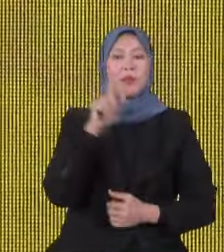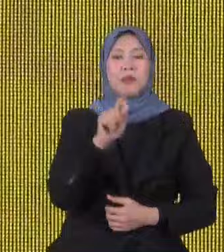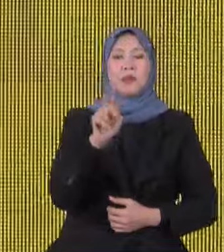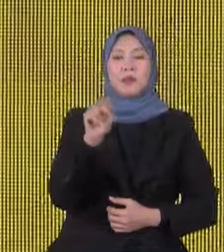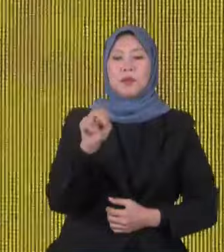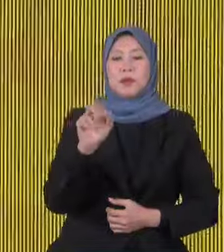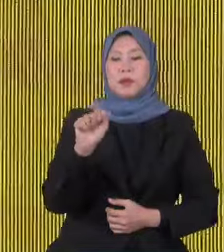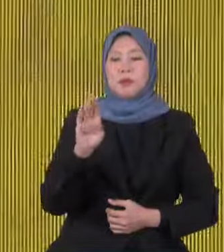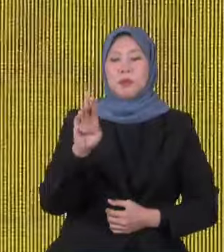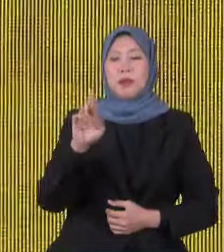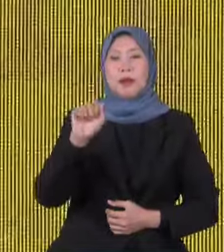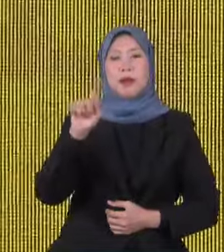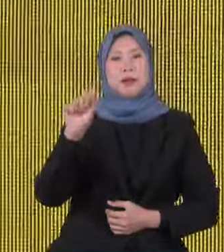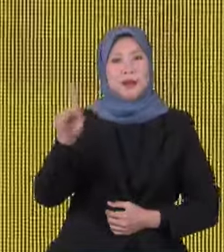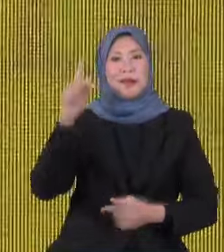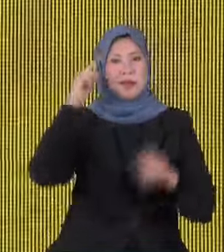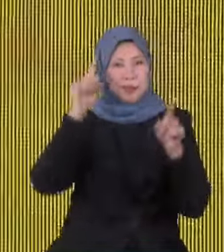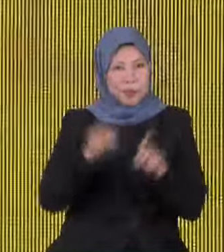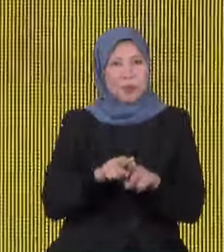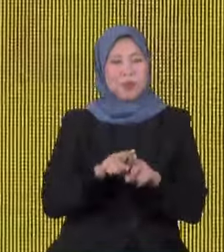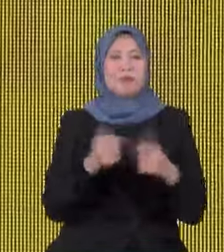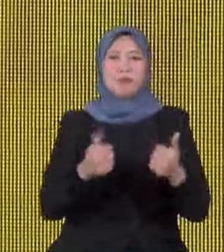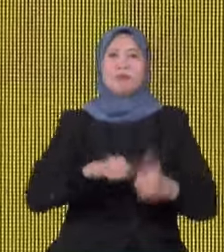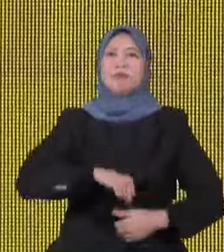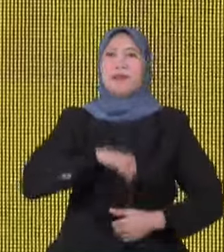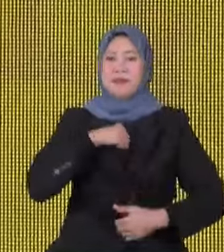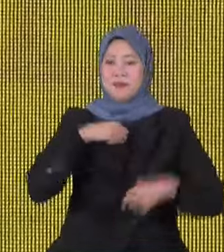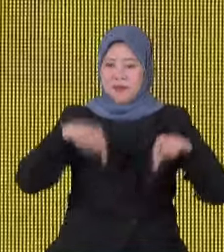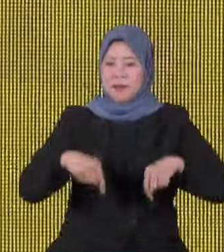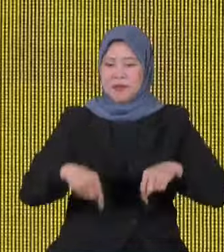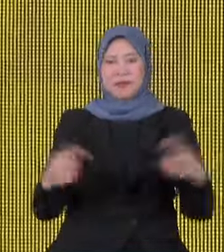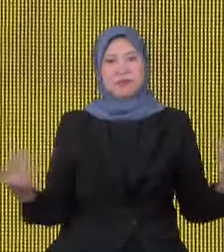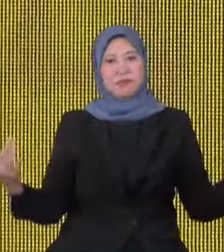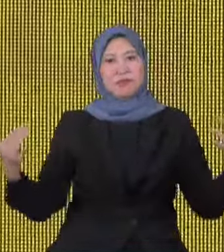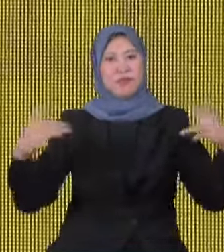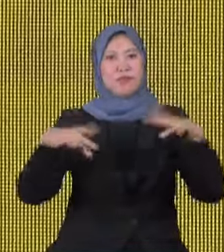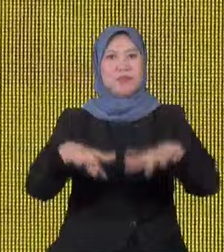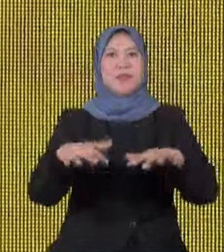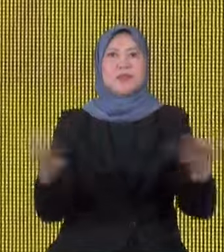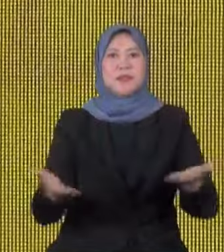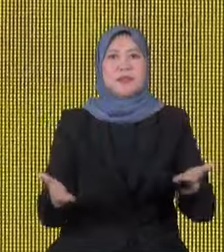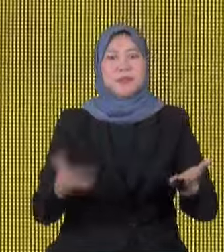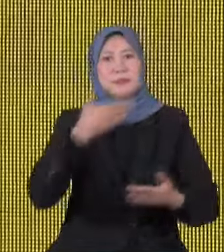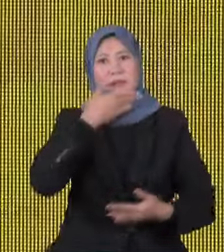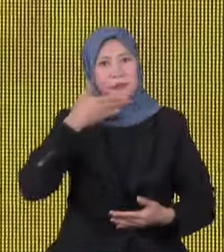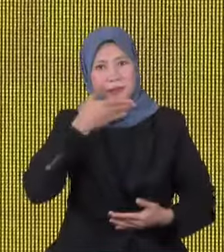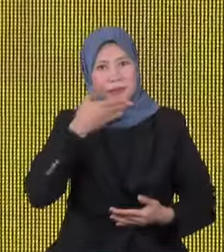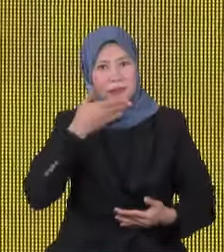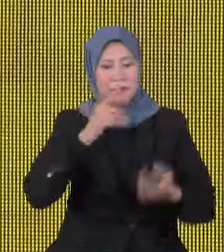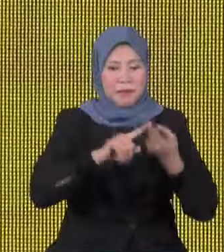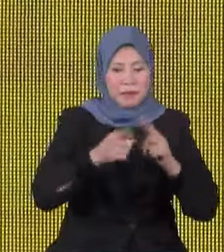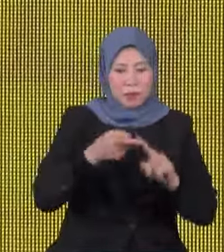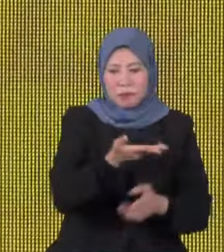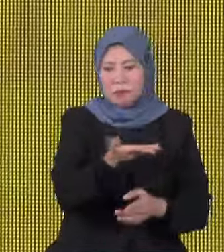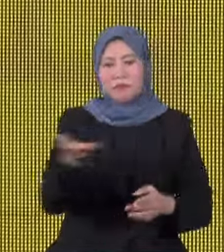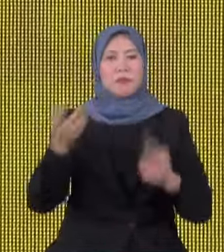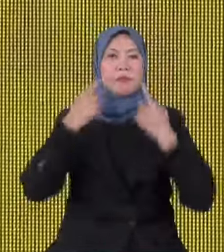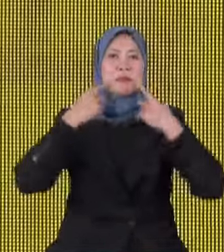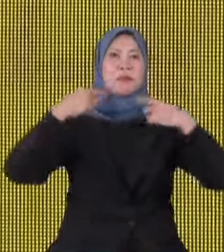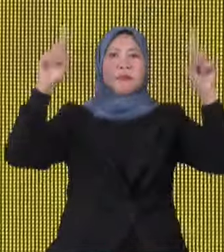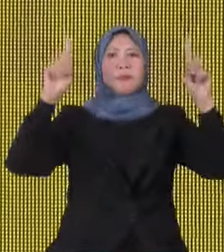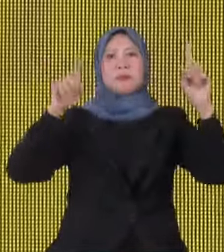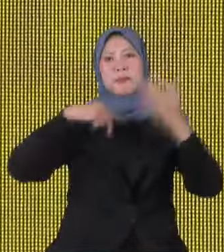Razak bersetuju. Dan hari ini saya bangga dapat bersama-sama dengan pimpinan belia dan rakan-rakan menjayakan program